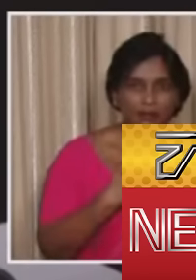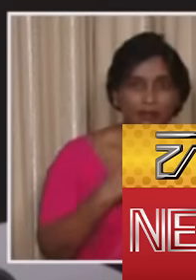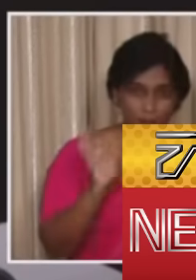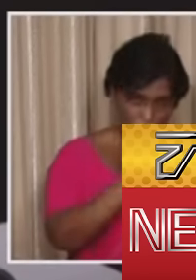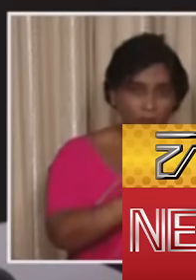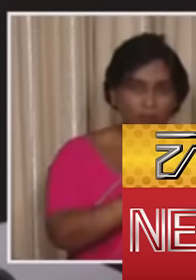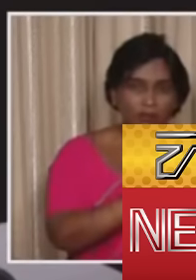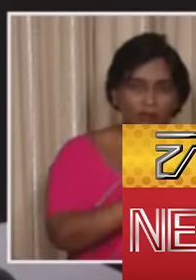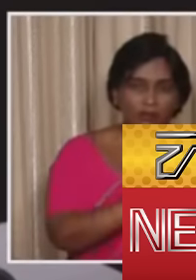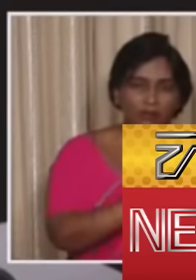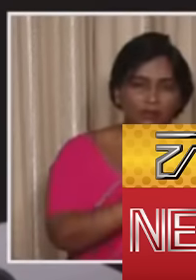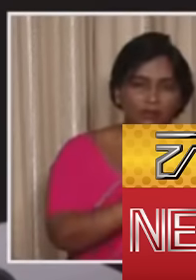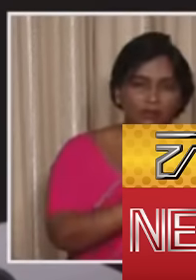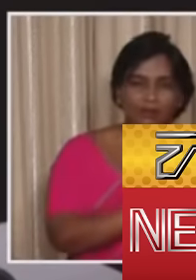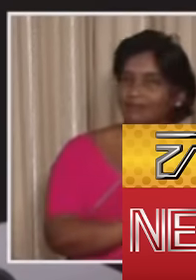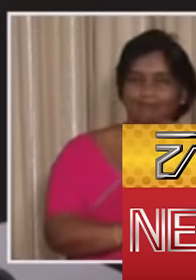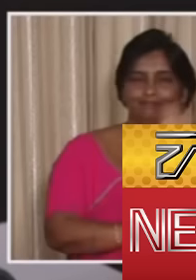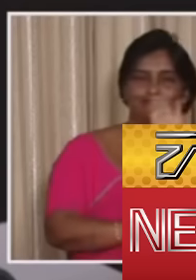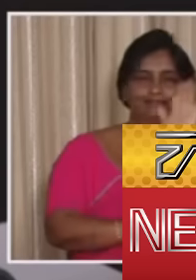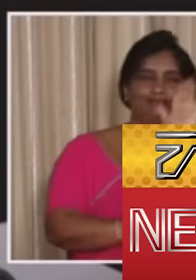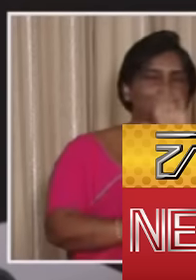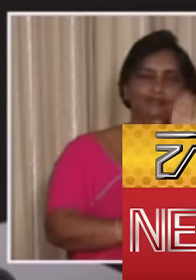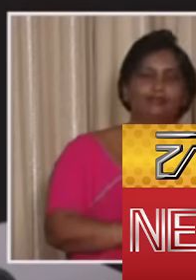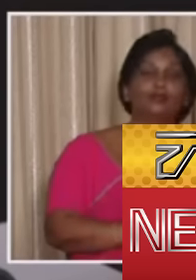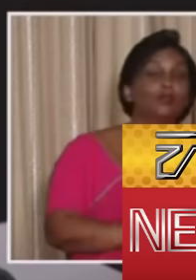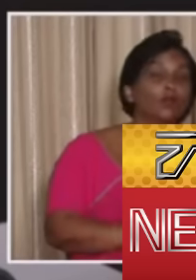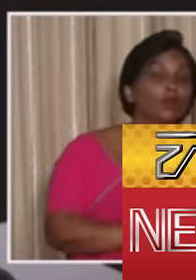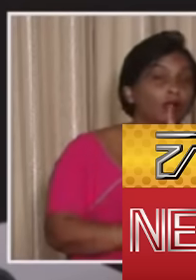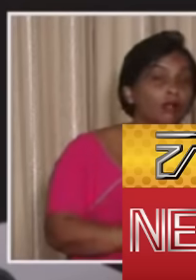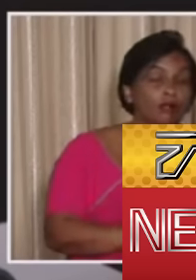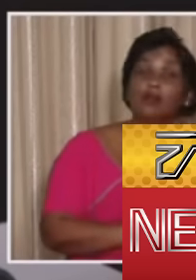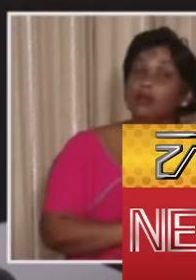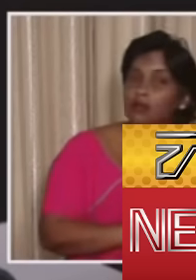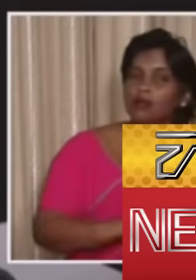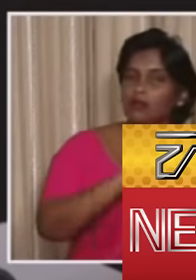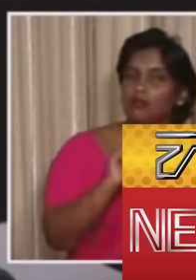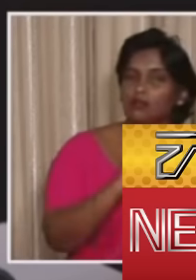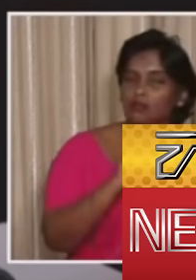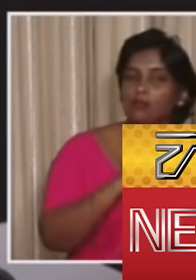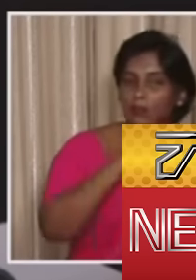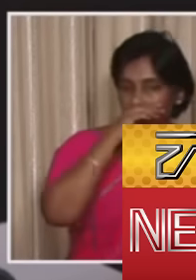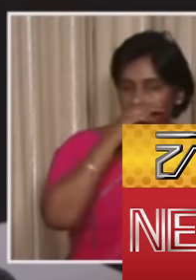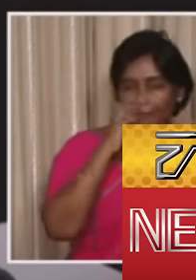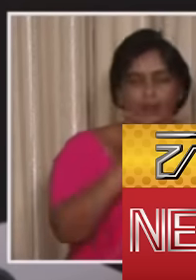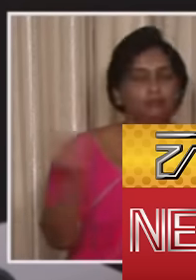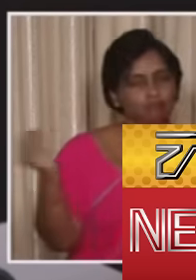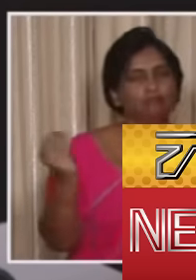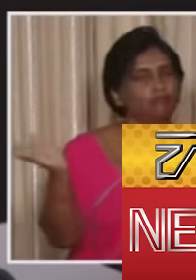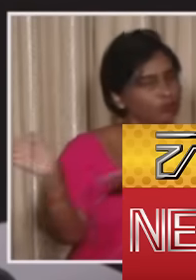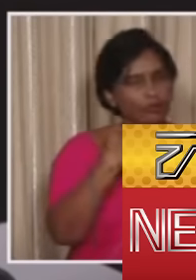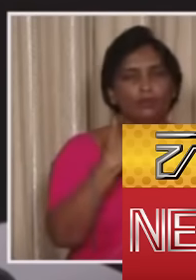සාමකාමීව නෑ එහෙම දේශ මේක තියෙන මොකද්ද මේ රට මේ විපත්තියට පත් කරපු අය පහ කරන්න ඕන